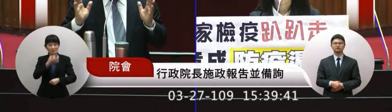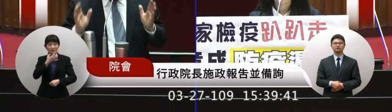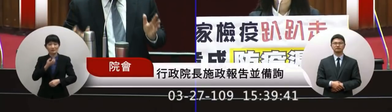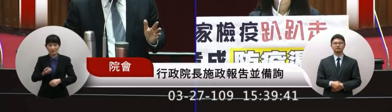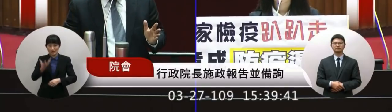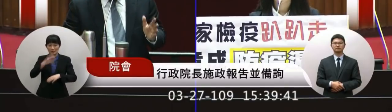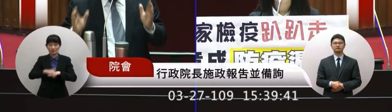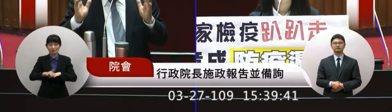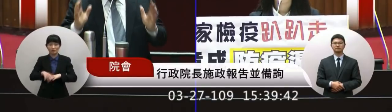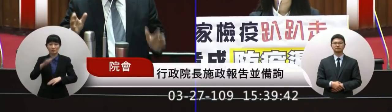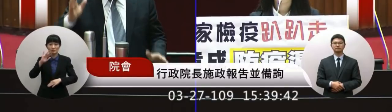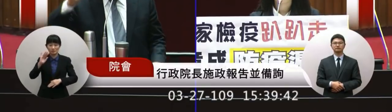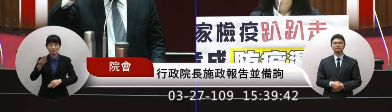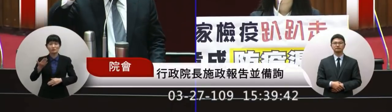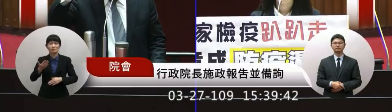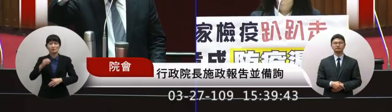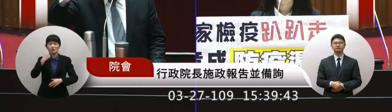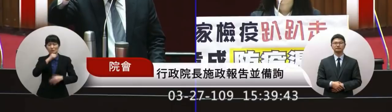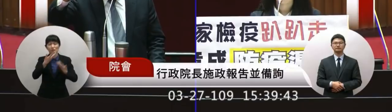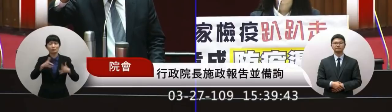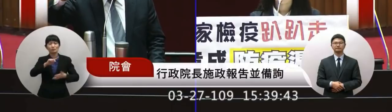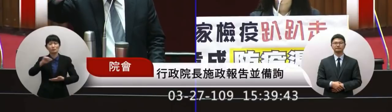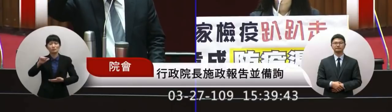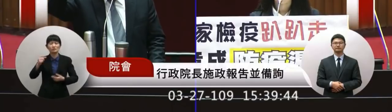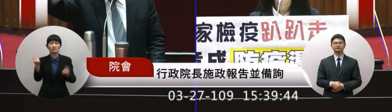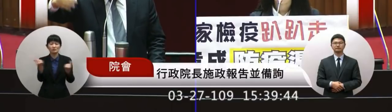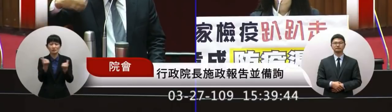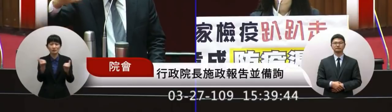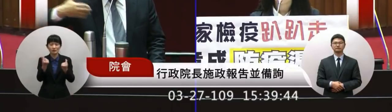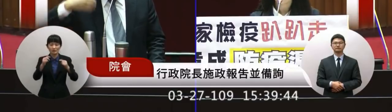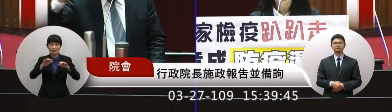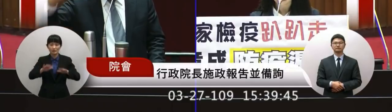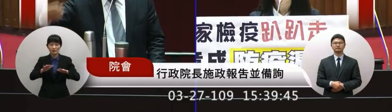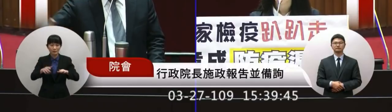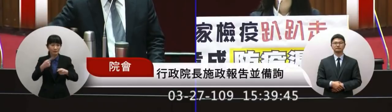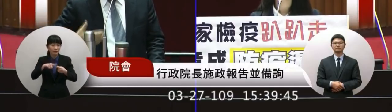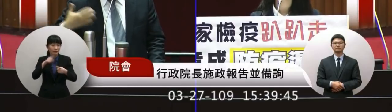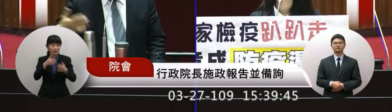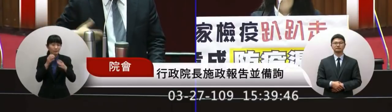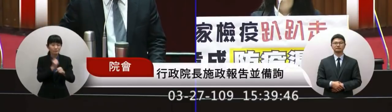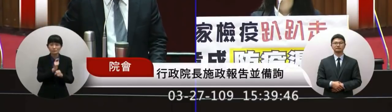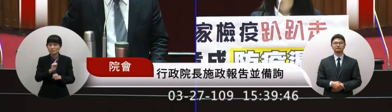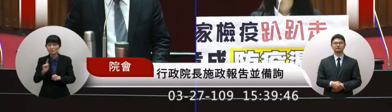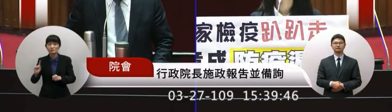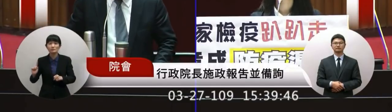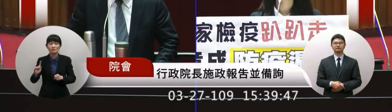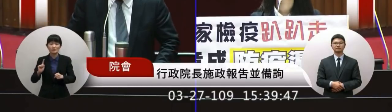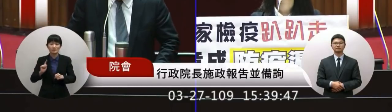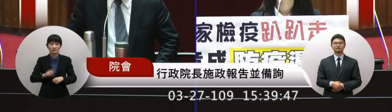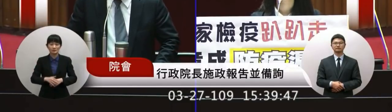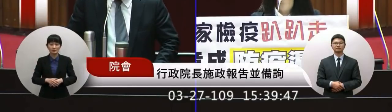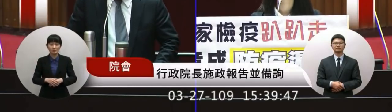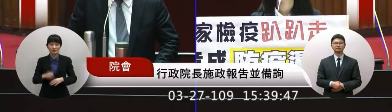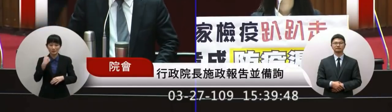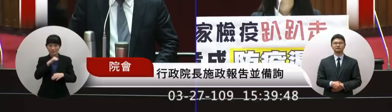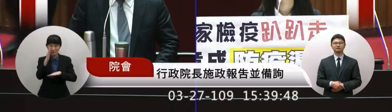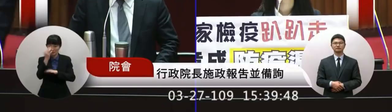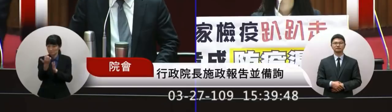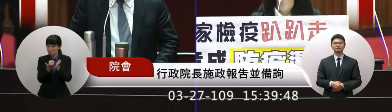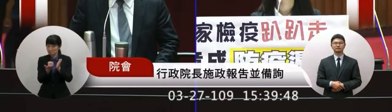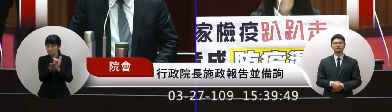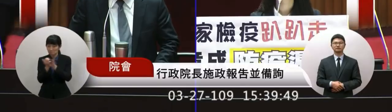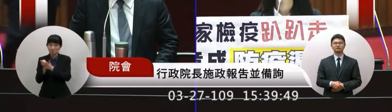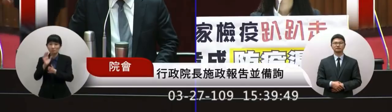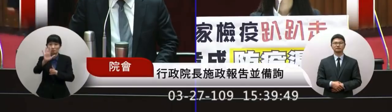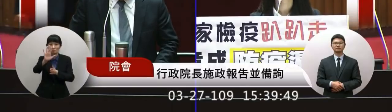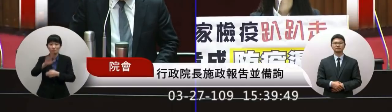的东西，比如像现在我们应该要做的是哪一方面等等，我们都有准备，所